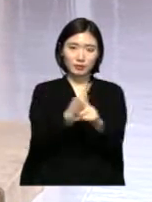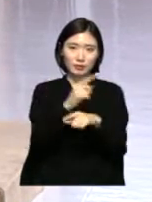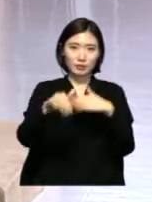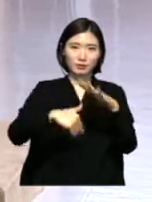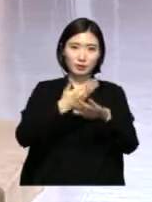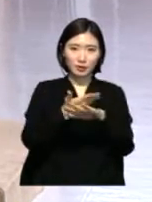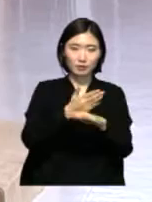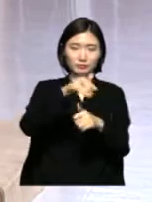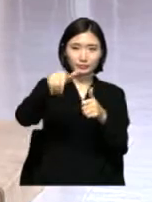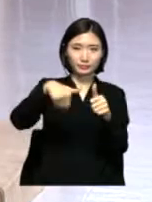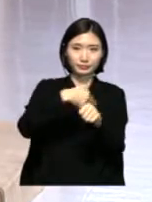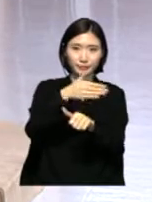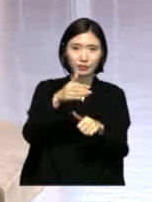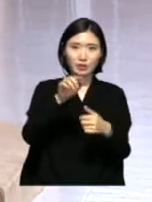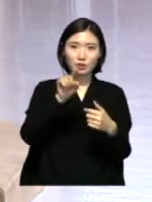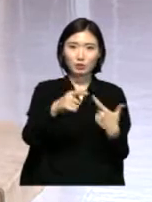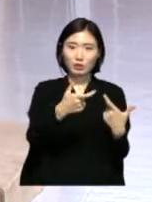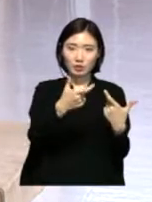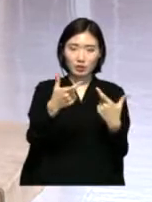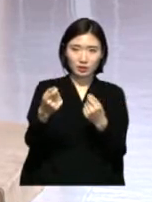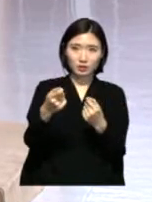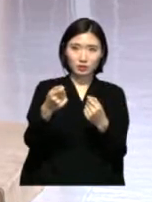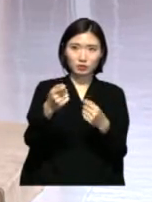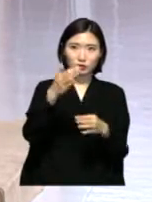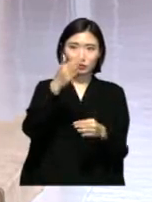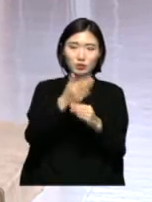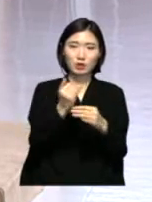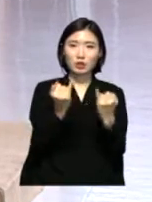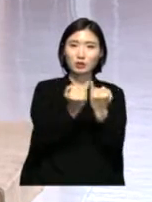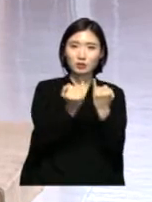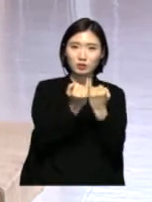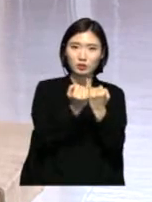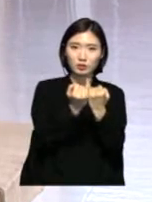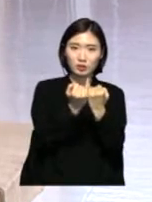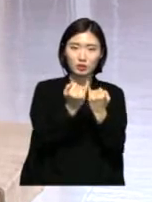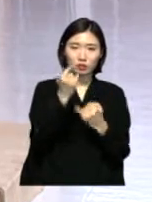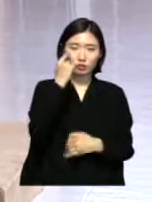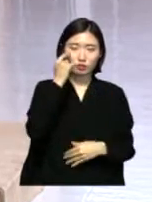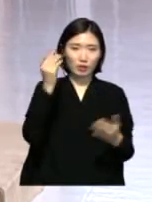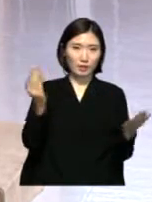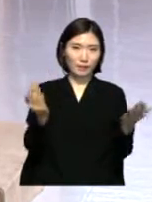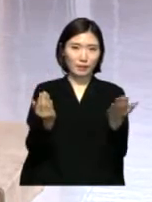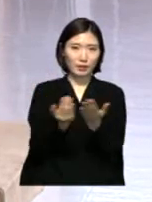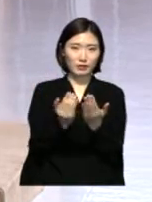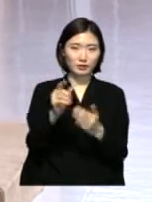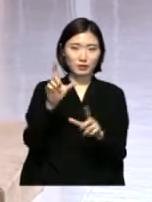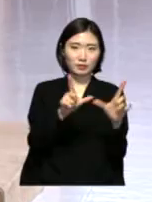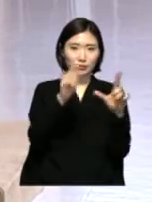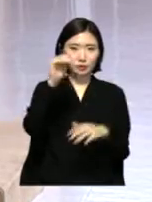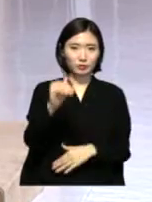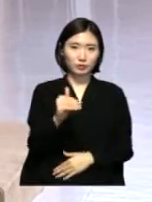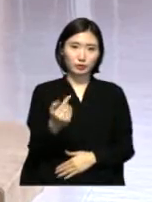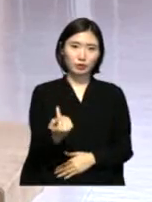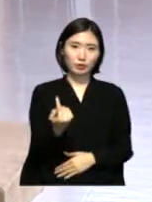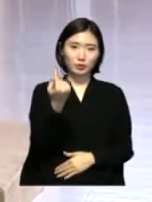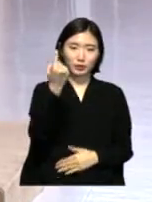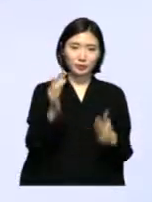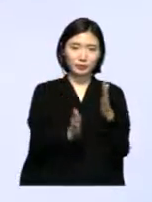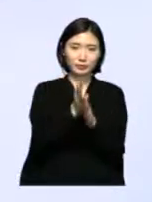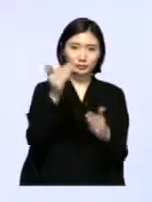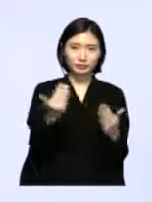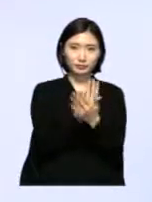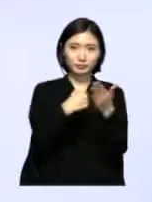혁명적인 상황입니다. 이 혁명적인 상황에 여성들의 시각에 맞춰서 삶의 질을 높이고 도시를 발전시키기